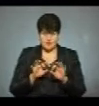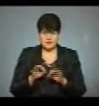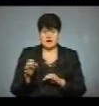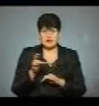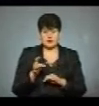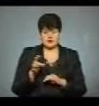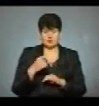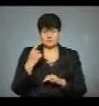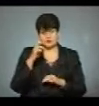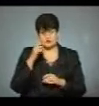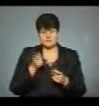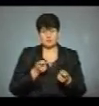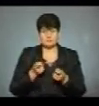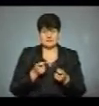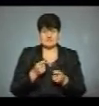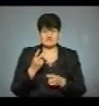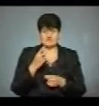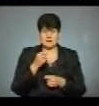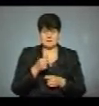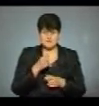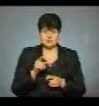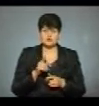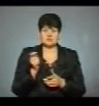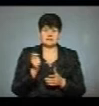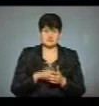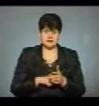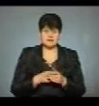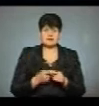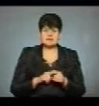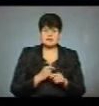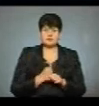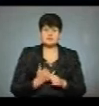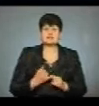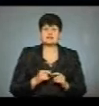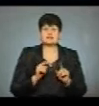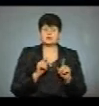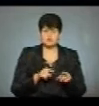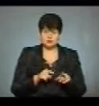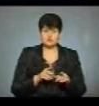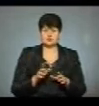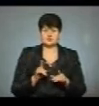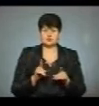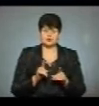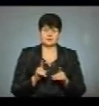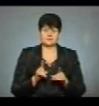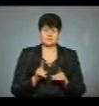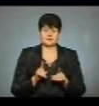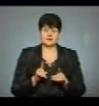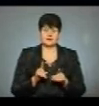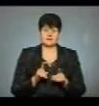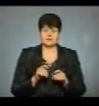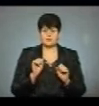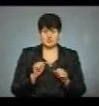або обласну державну адміністрацію за 2 місяці щодо закриття. Це робиться для того, щоб організатор пасажирських перевезень